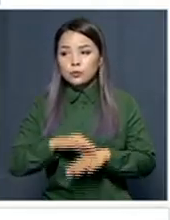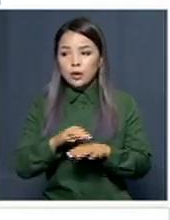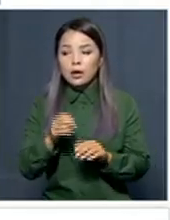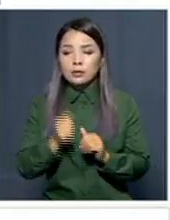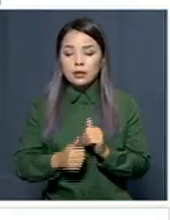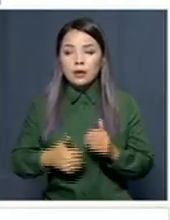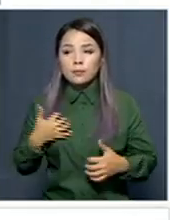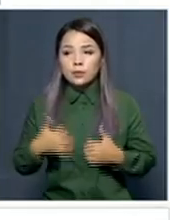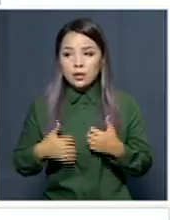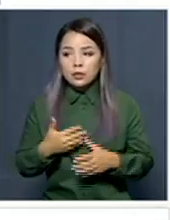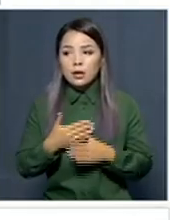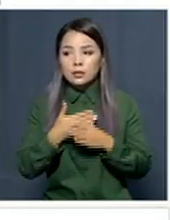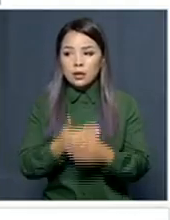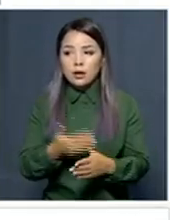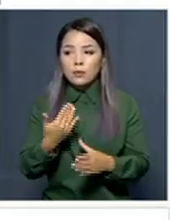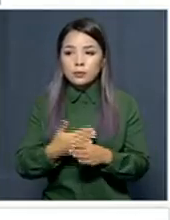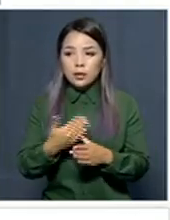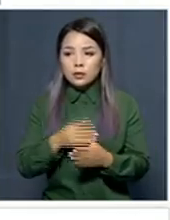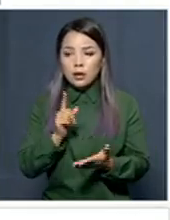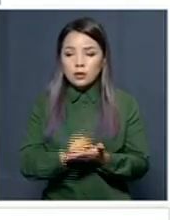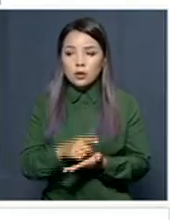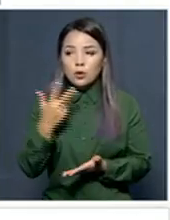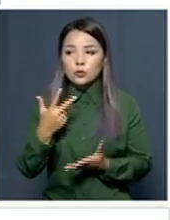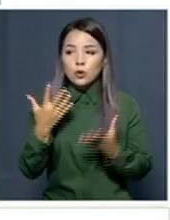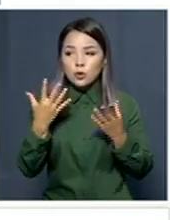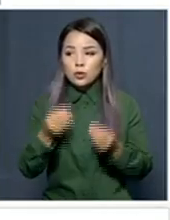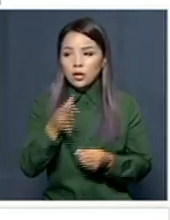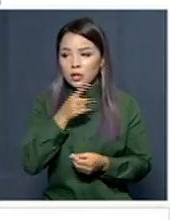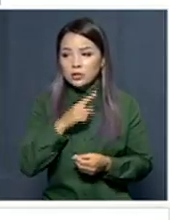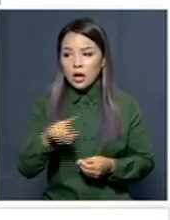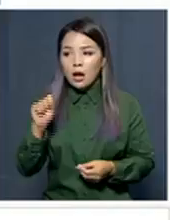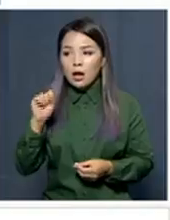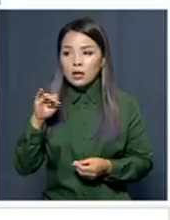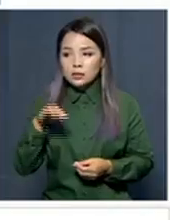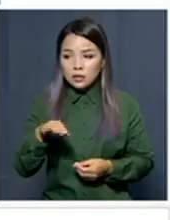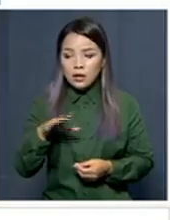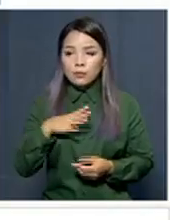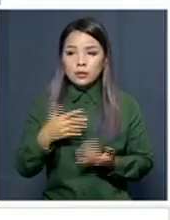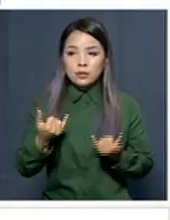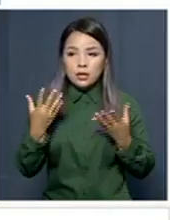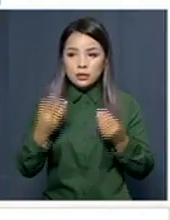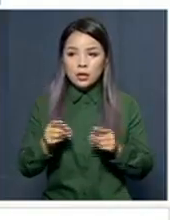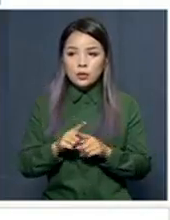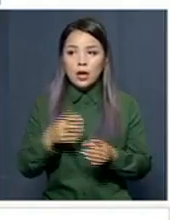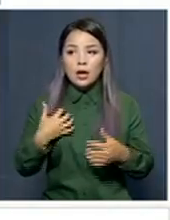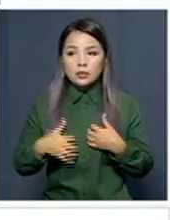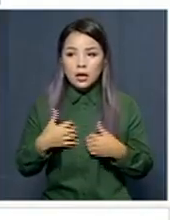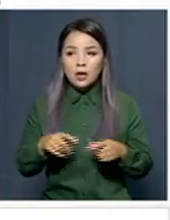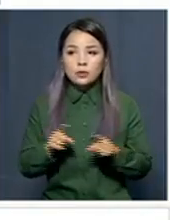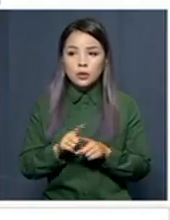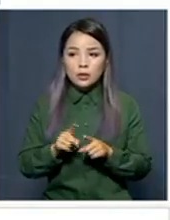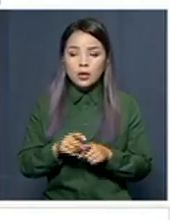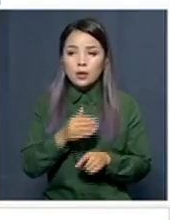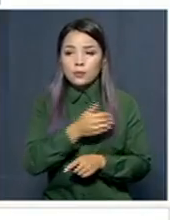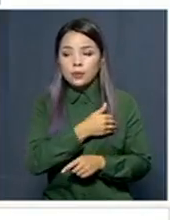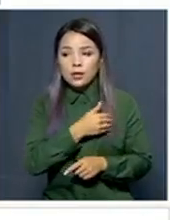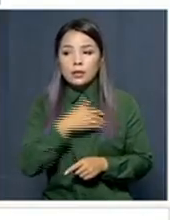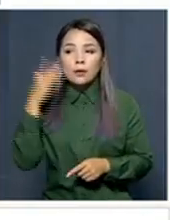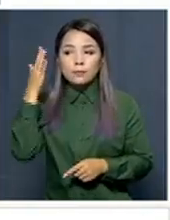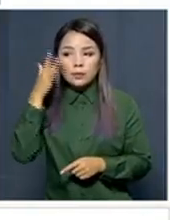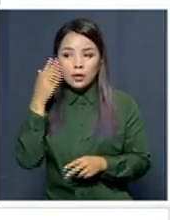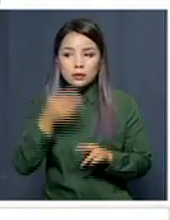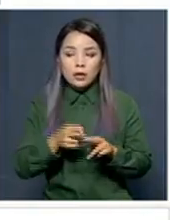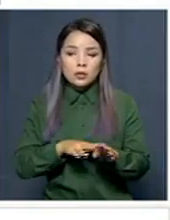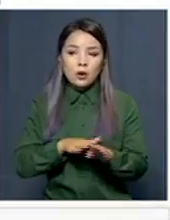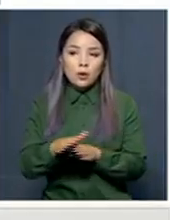асырамыз. Сол 3 күн айттың ішінде елді асығып келуді бізді қолымыздан келгенше сол ниет, елдің ниеті көңіл